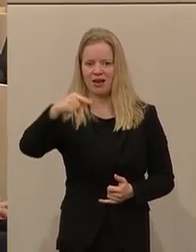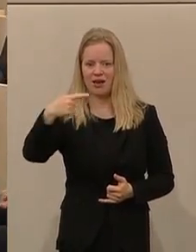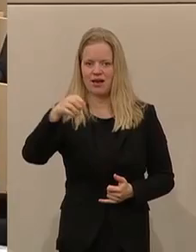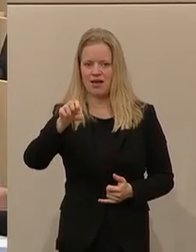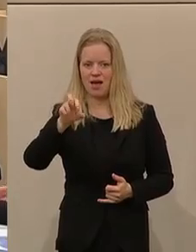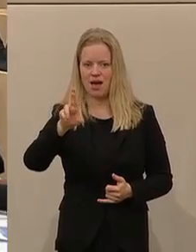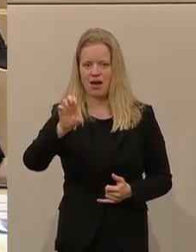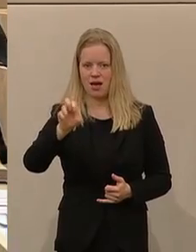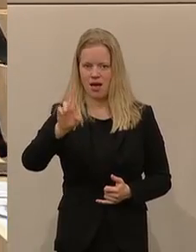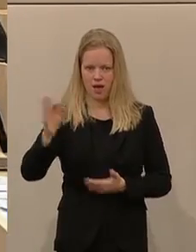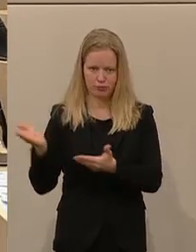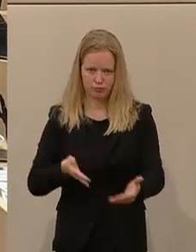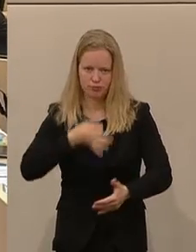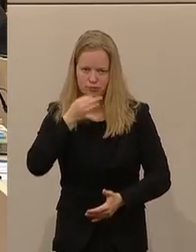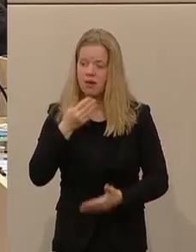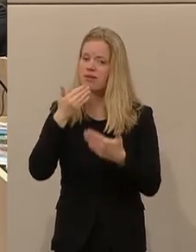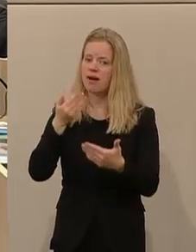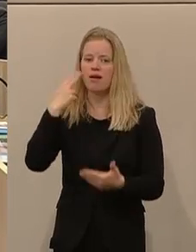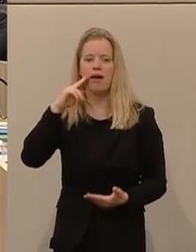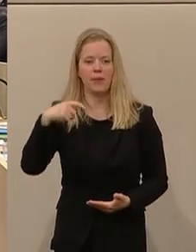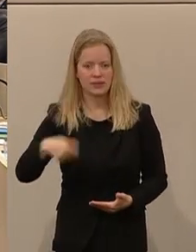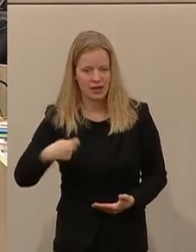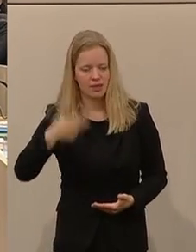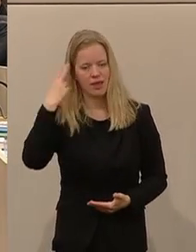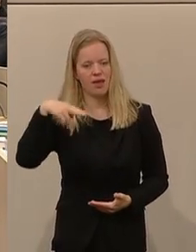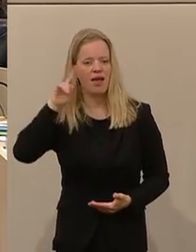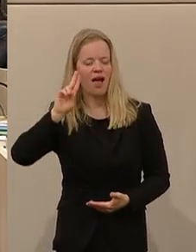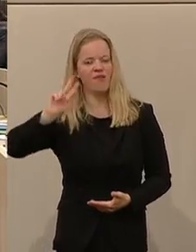in zum Beispiel den Bereichen Bildung und Föderalismus, kritisiert der NEOS-Chef Strolz.